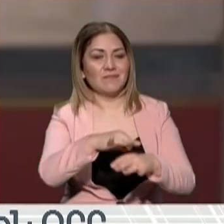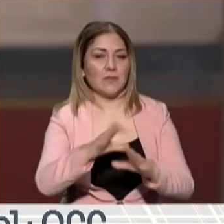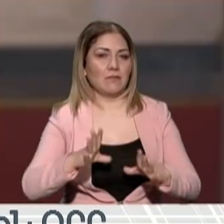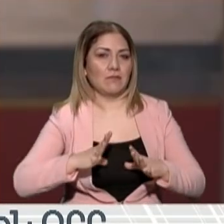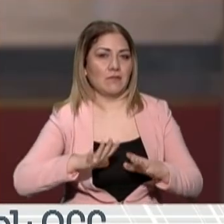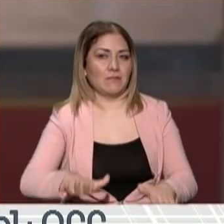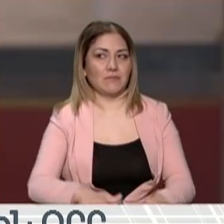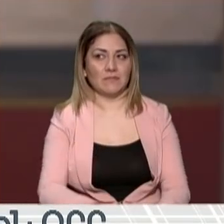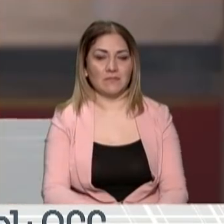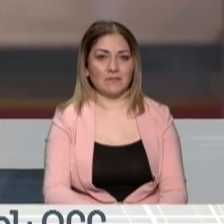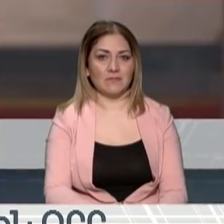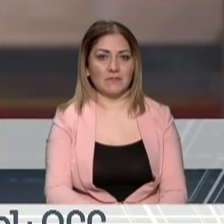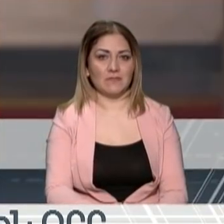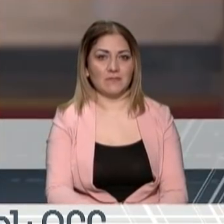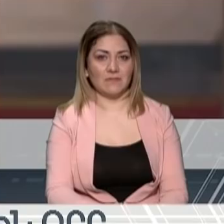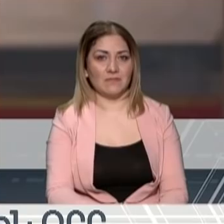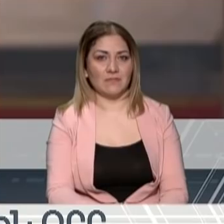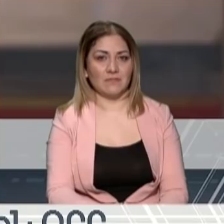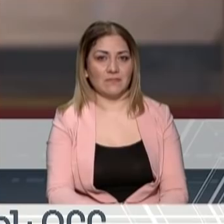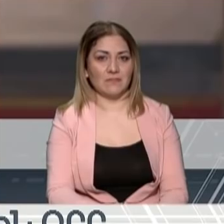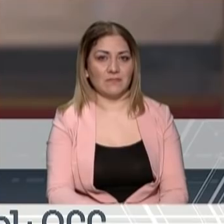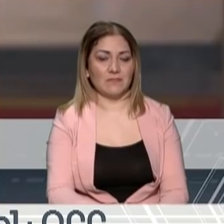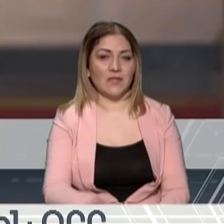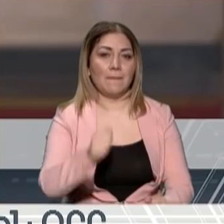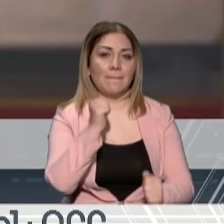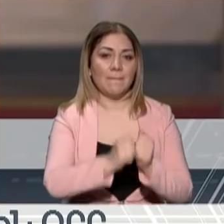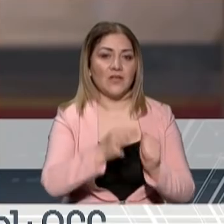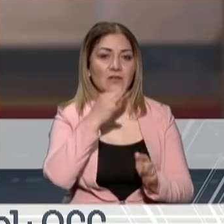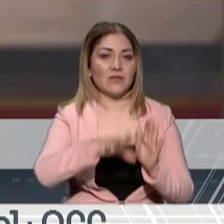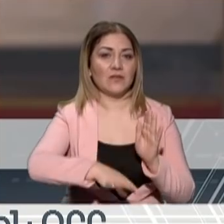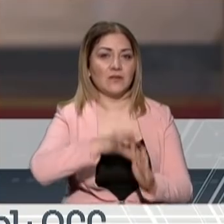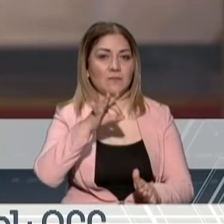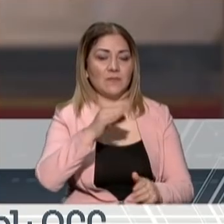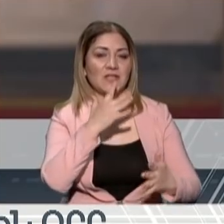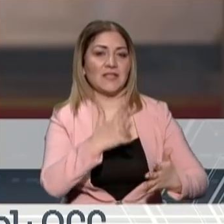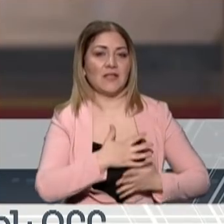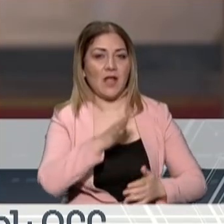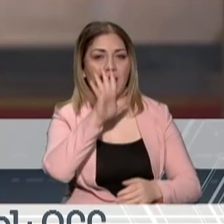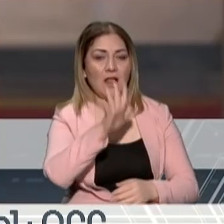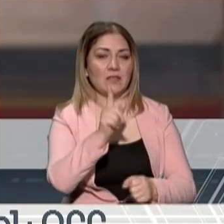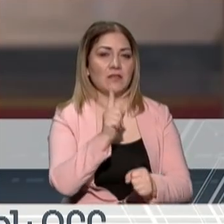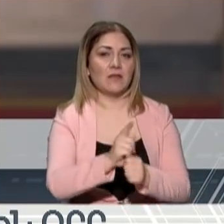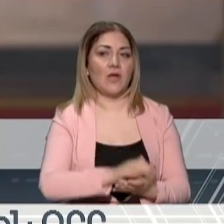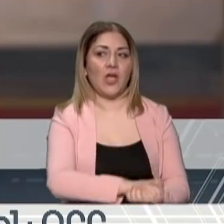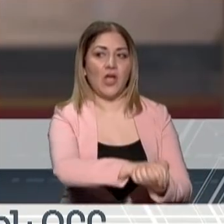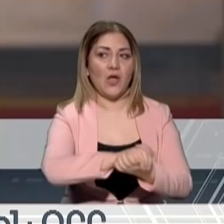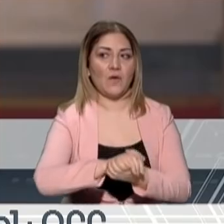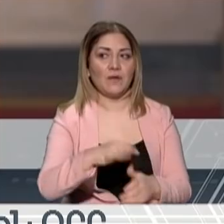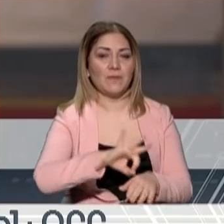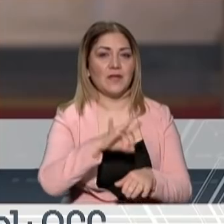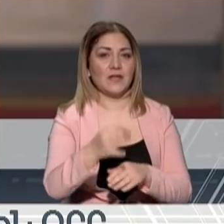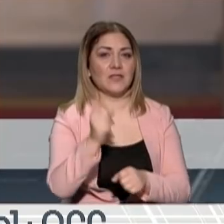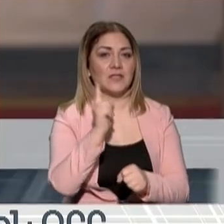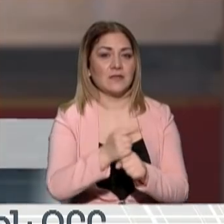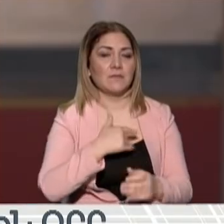շրջագայությունը։ To always choose love over hatred. Միշտ ընտրեք սերը եւ ոչ ատելությունը, խաղաղությունը եւ ոչ